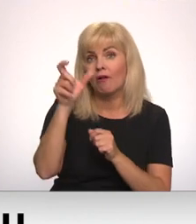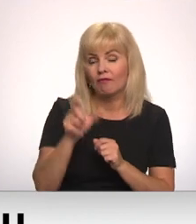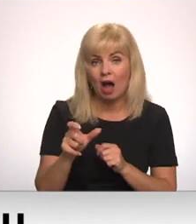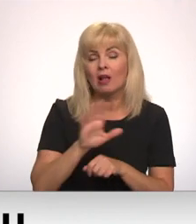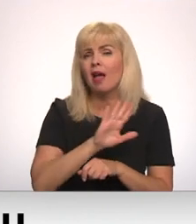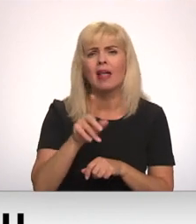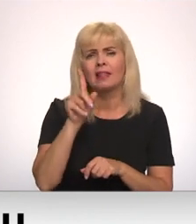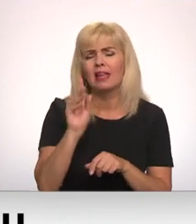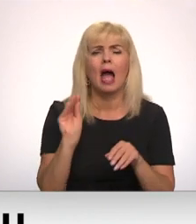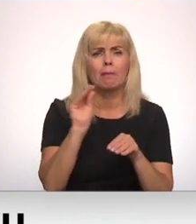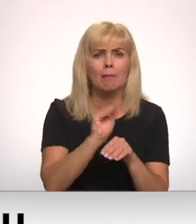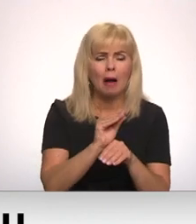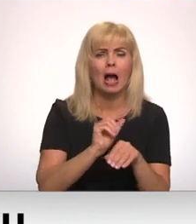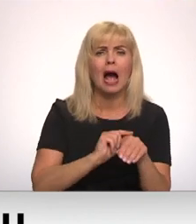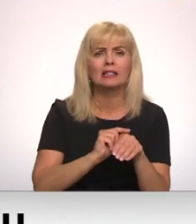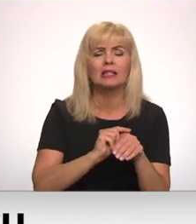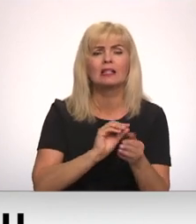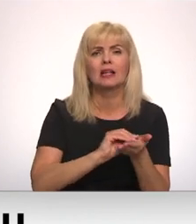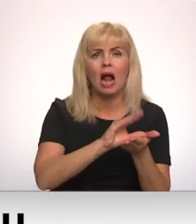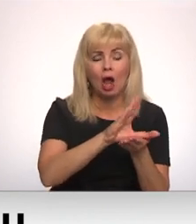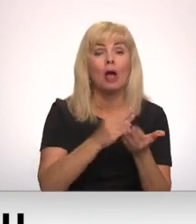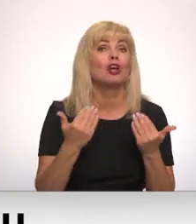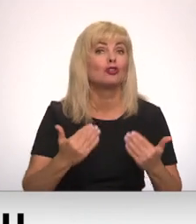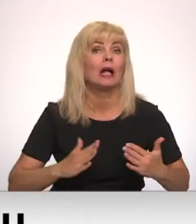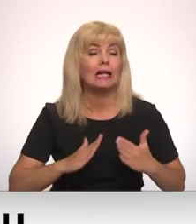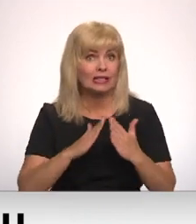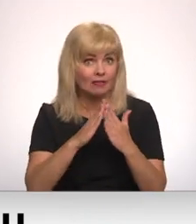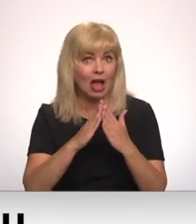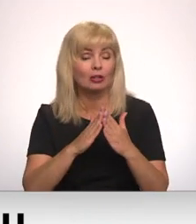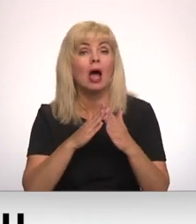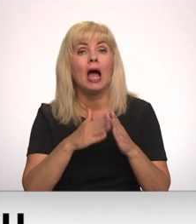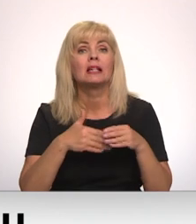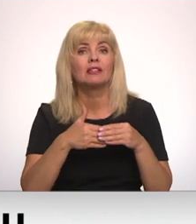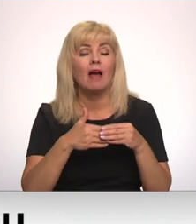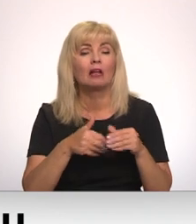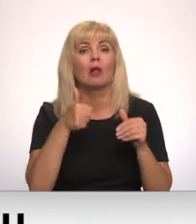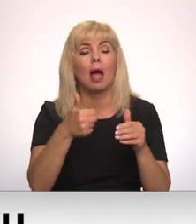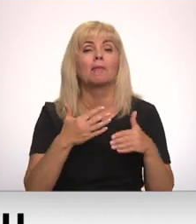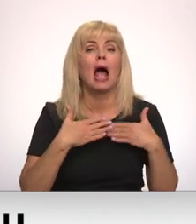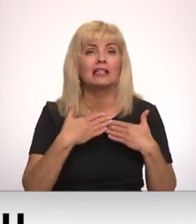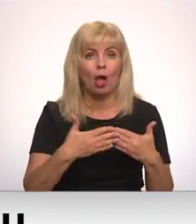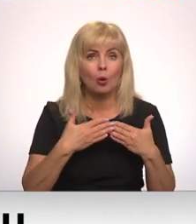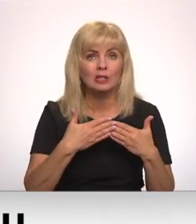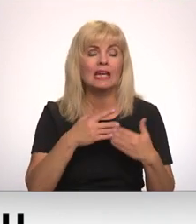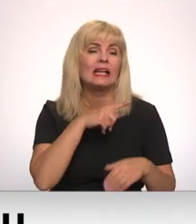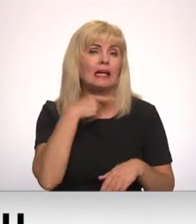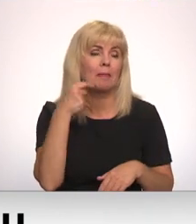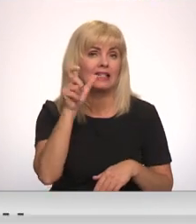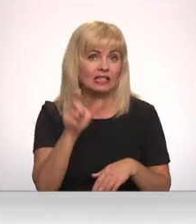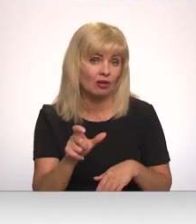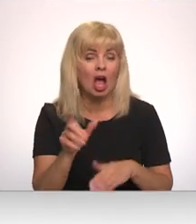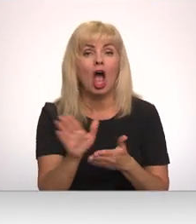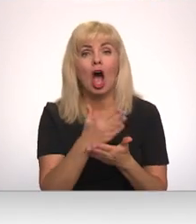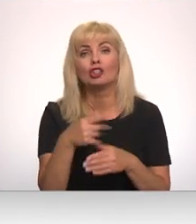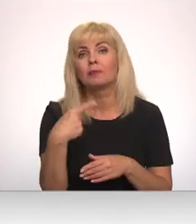tikai papildināti asins krājumi, šodien ir svētki un tiek sveikti atsaucīgie labas gribas cilvēki. Atšķirībā no citām